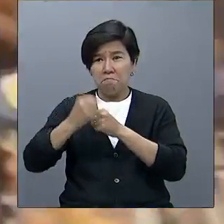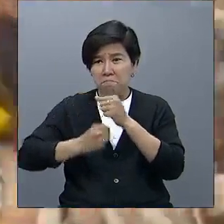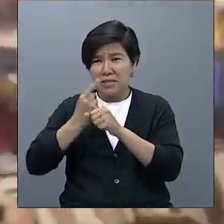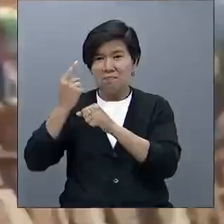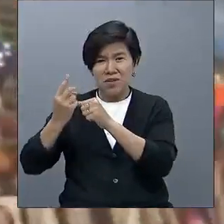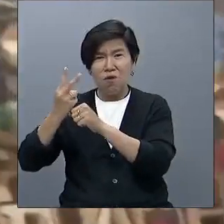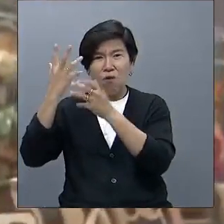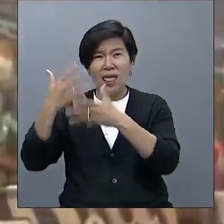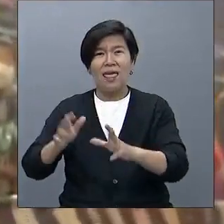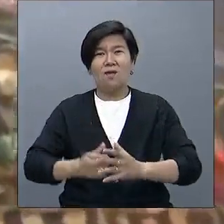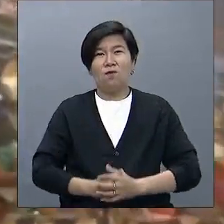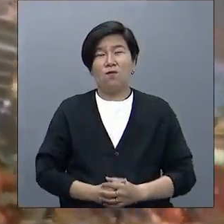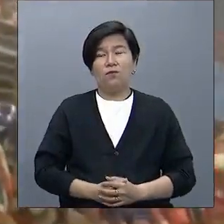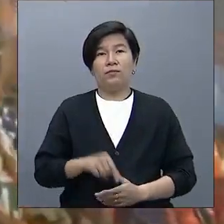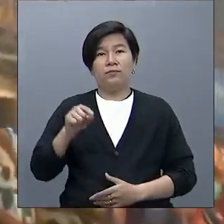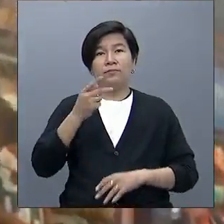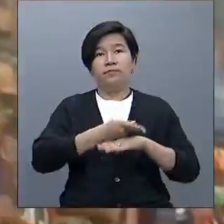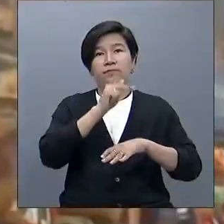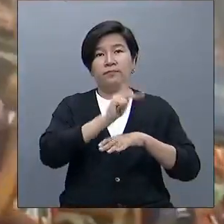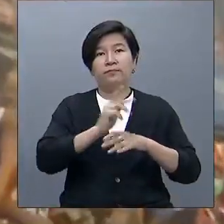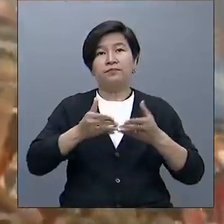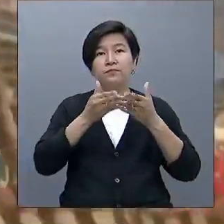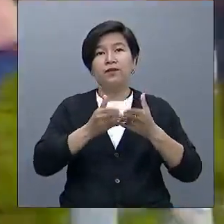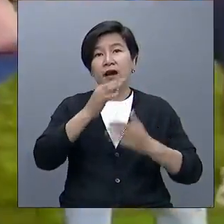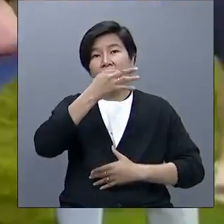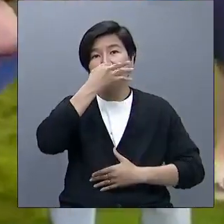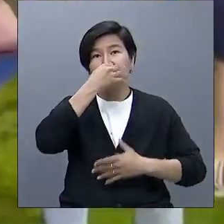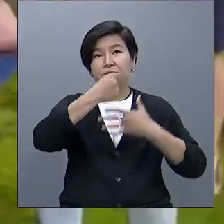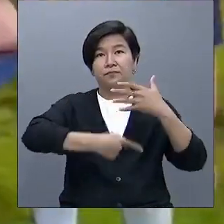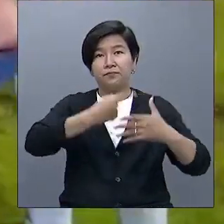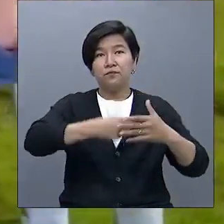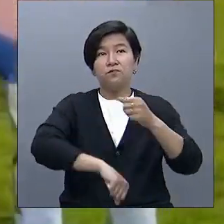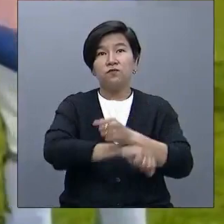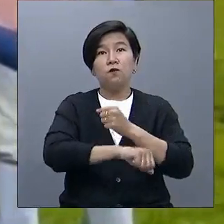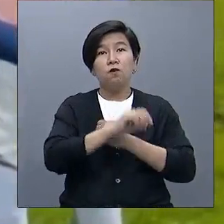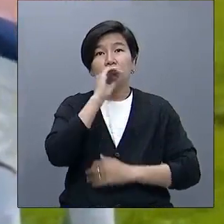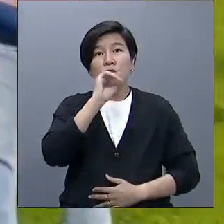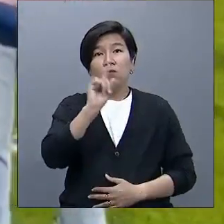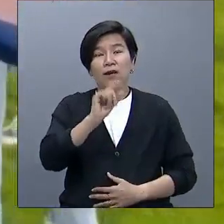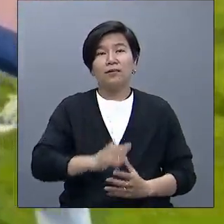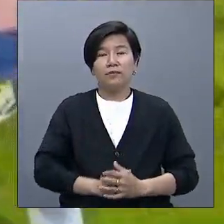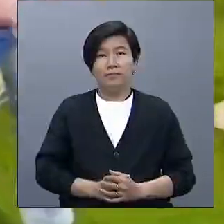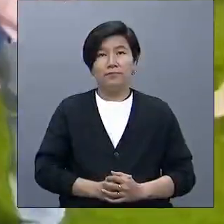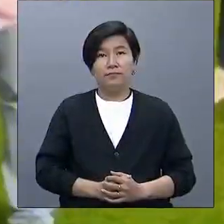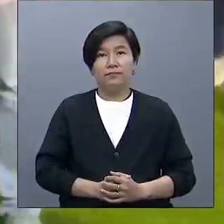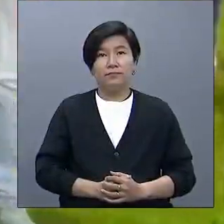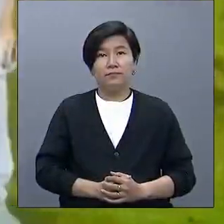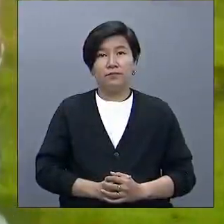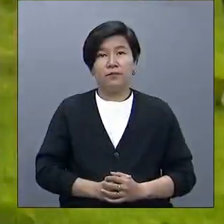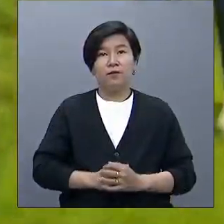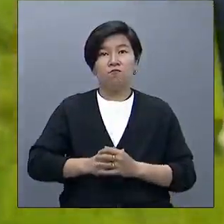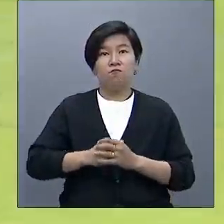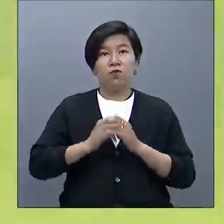ะมาดามแป้งประธานสโมสรการท่าเรือ FC ก็ยังยืนยันเตรียมส่งธีรศักดิ์เผยพี่ไมล์แล้วก็สิทธาบุญล่า2นักเตะด